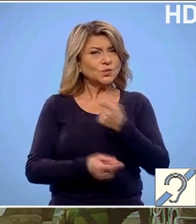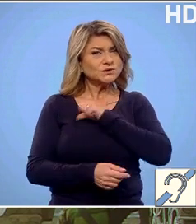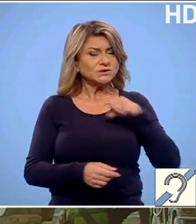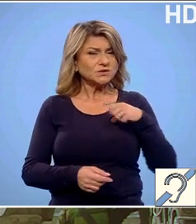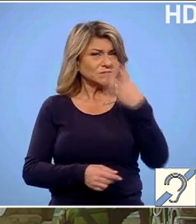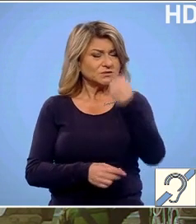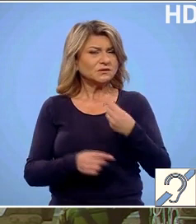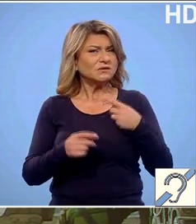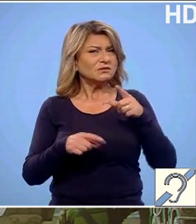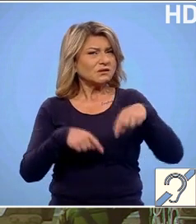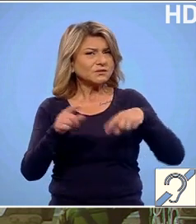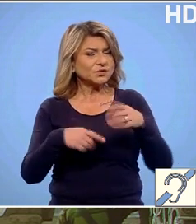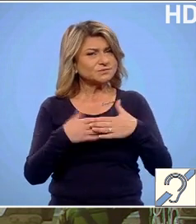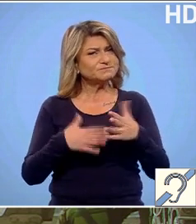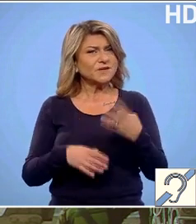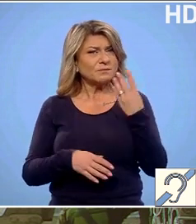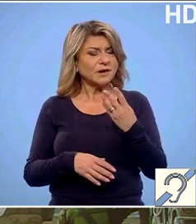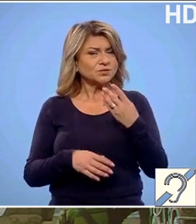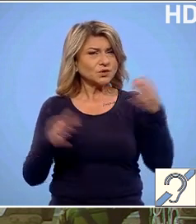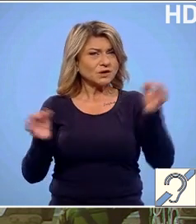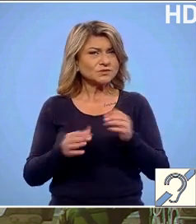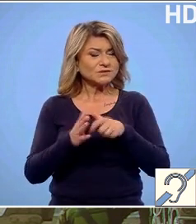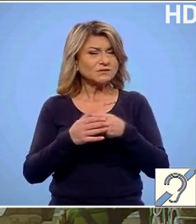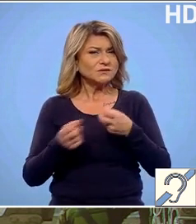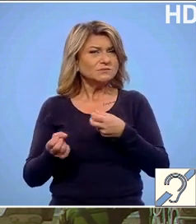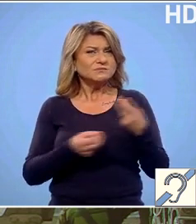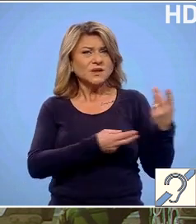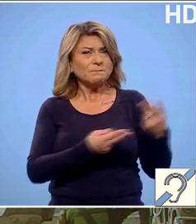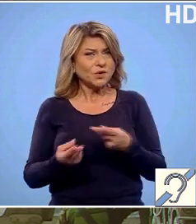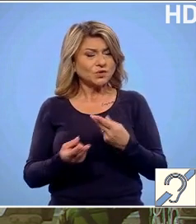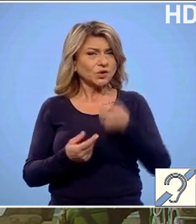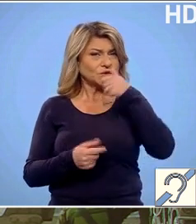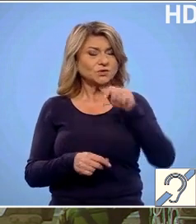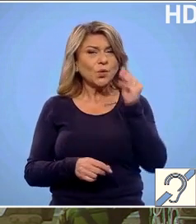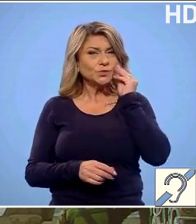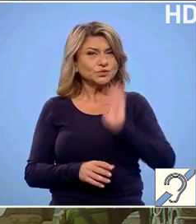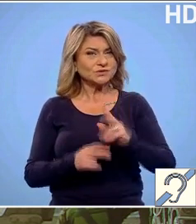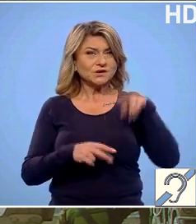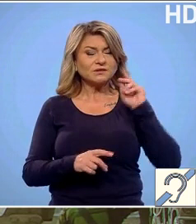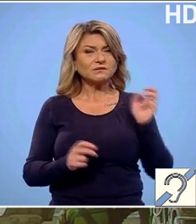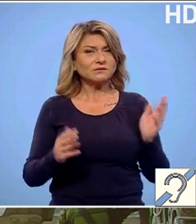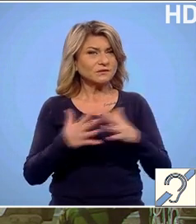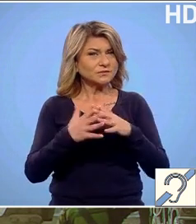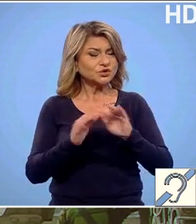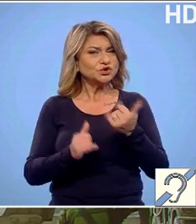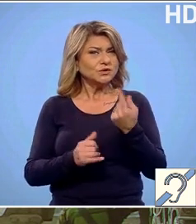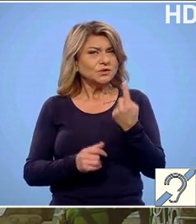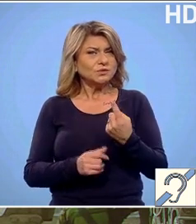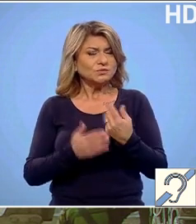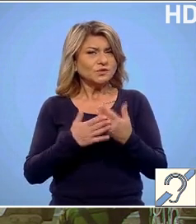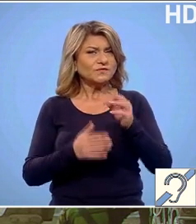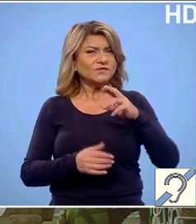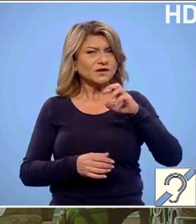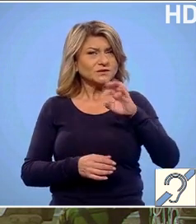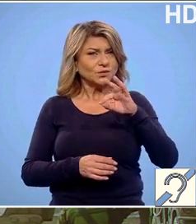convoi a transportat sâmbătă aproximativ 4% din importurile dintr-o zi obișnuită înainte de război și o fracțiune din ceea